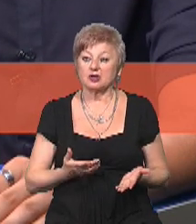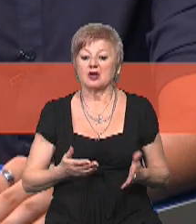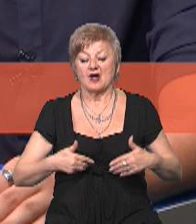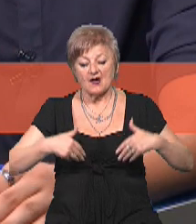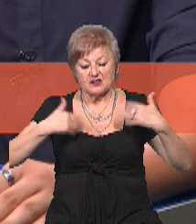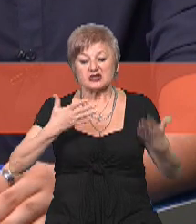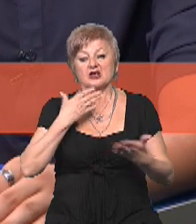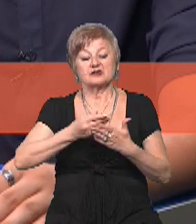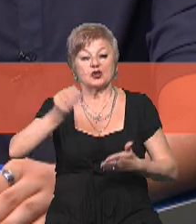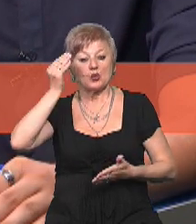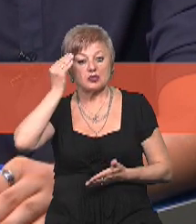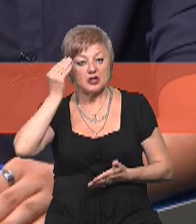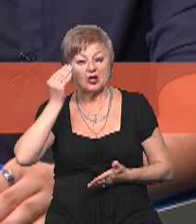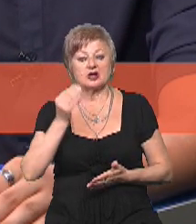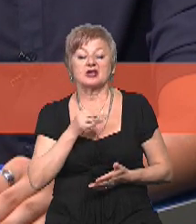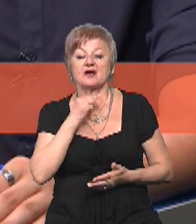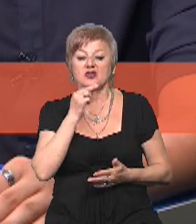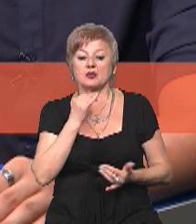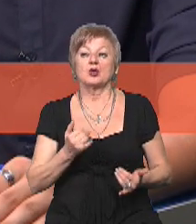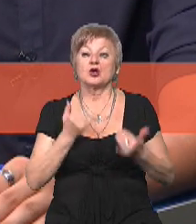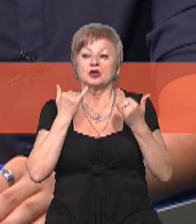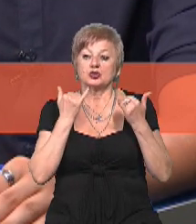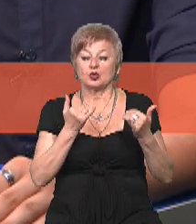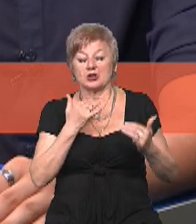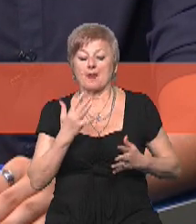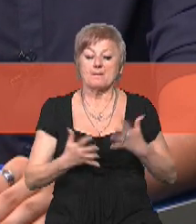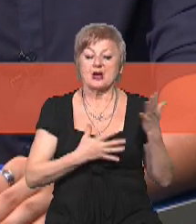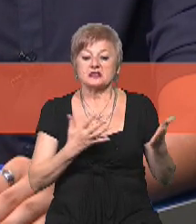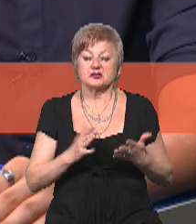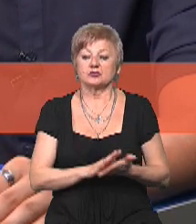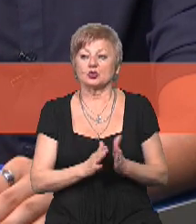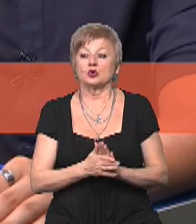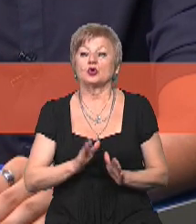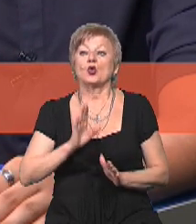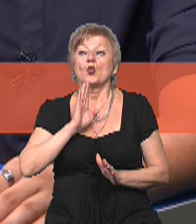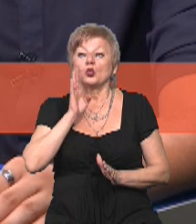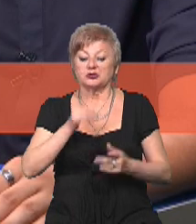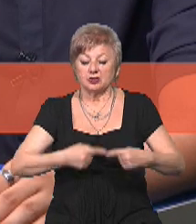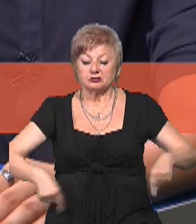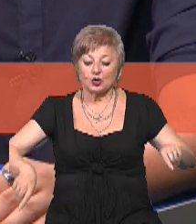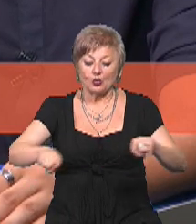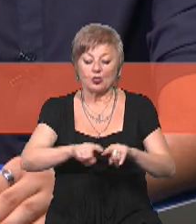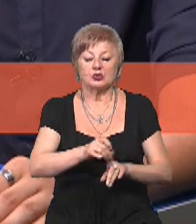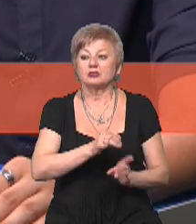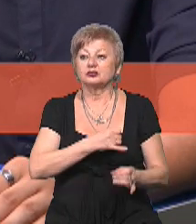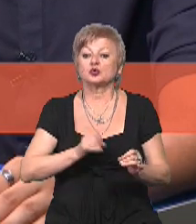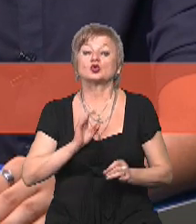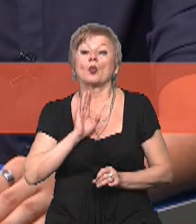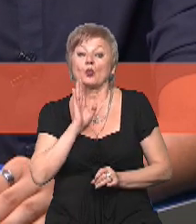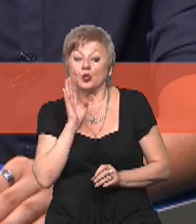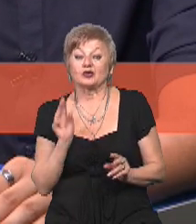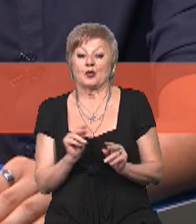свої думки, дуже багато уваги приділяється емоційному стану дітей, ранкове коло. Раніше такого не було, що вчитель